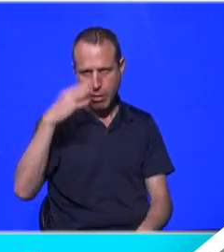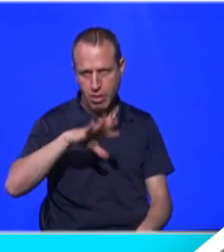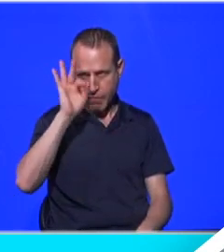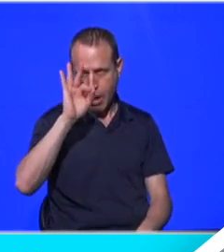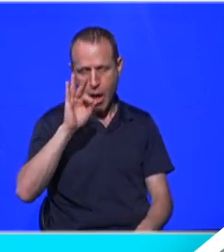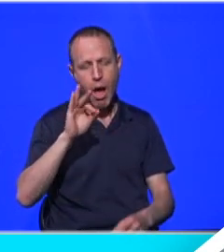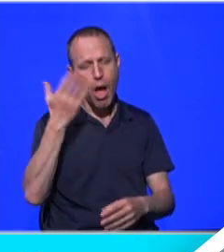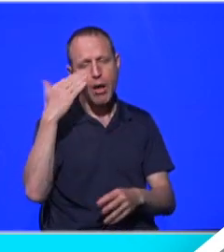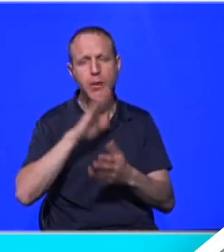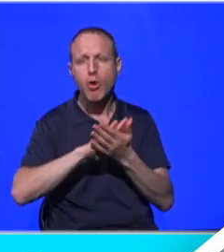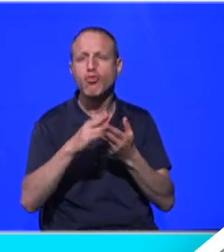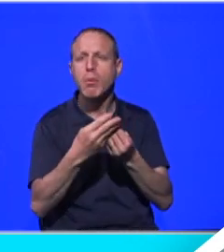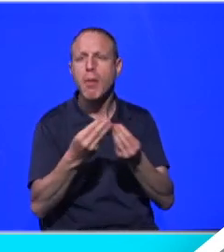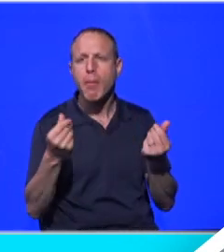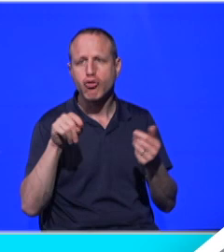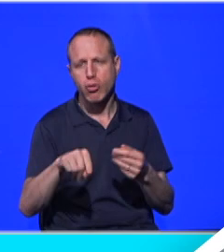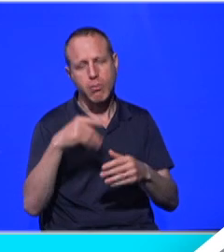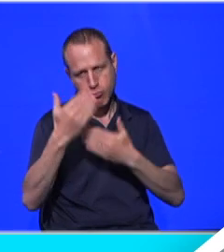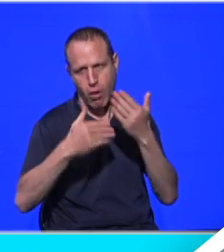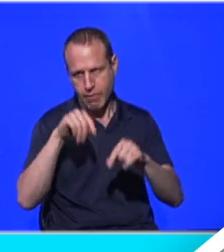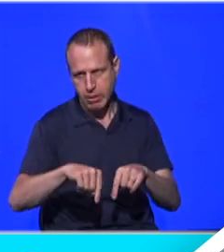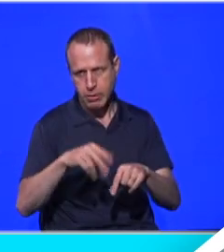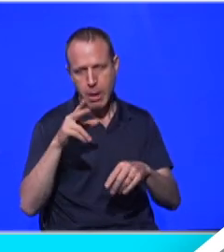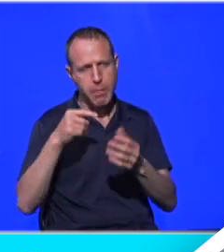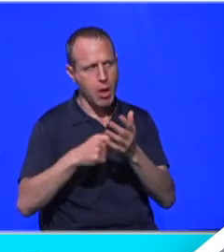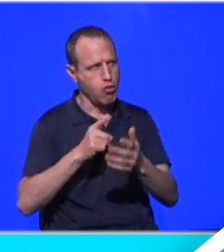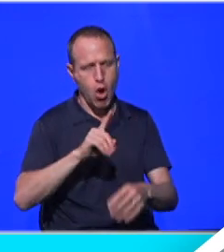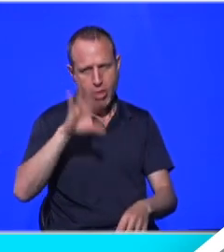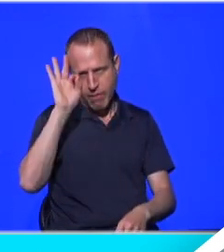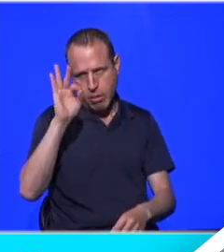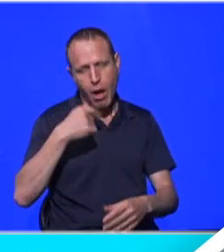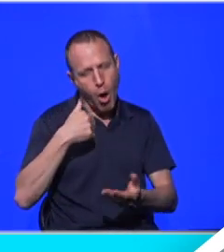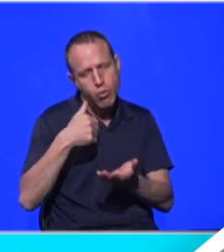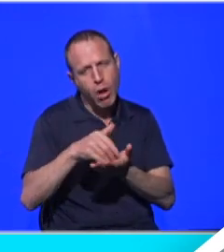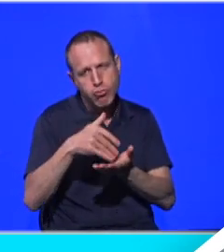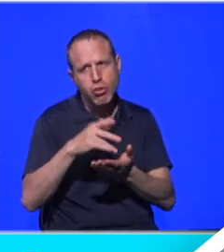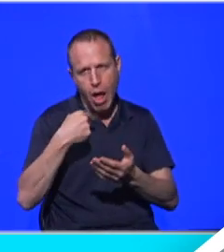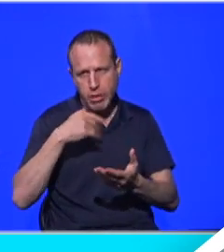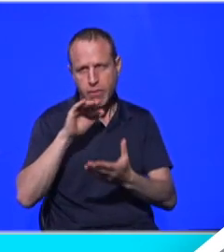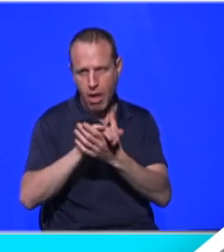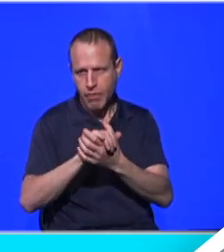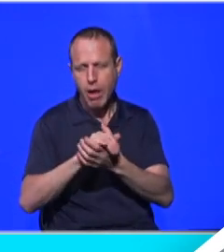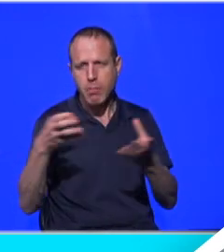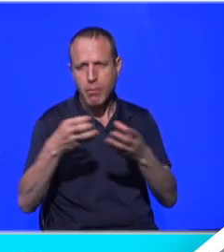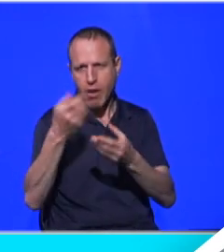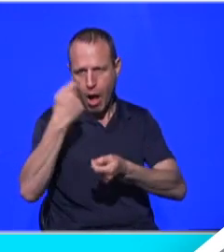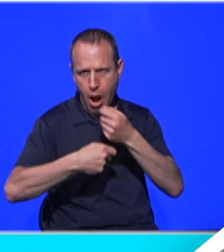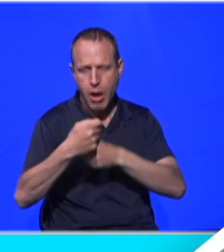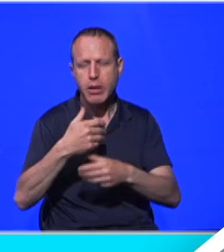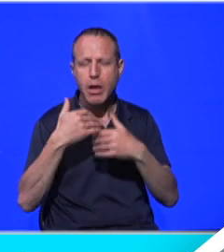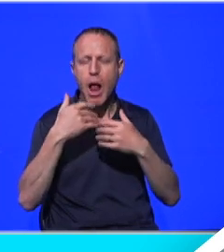הייתי פשוט מממש אותן. אבל בשלב זה, מאחר שלא נבחרתי, אנחנו נמשיך, אני וחברה במפלגה הכלכלית,